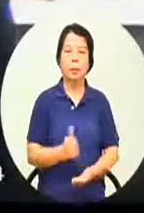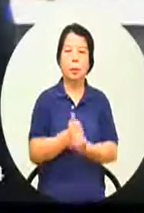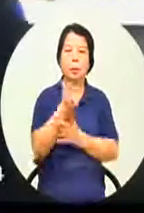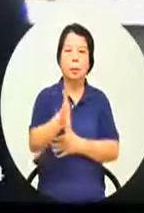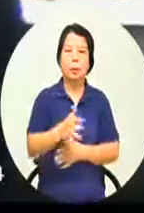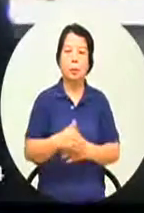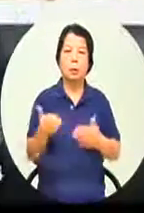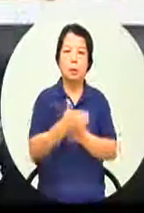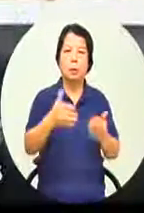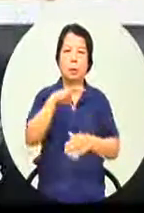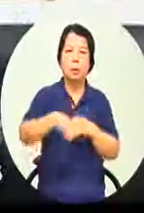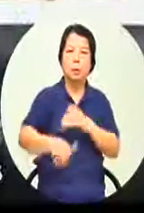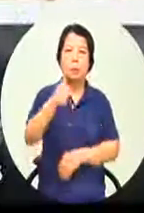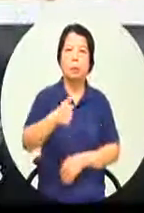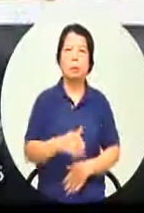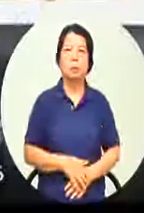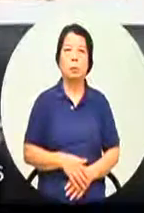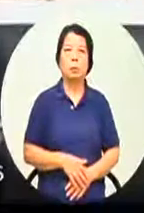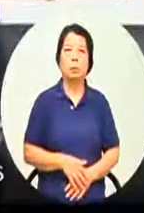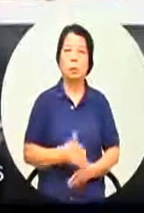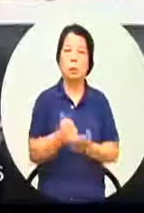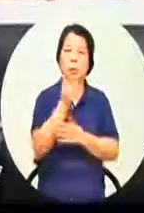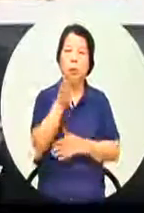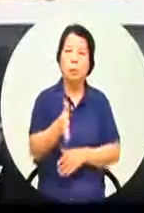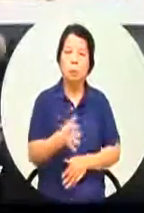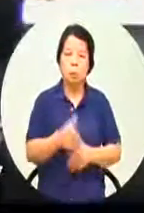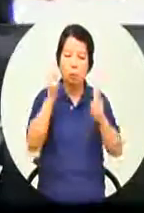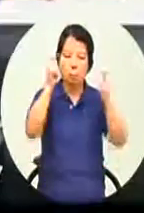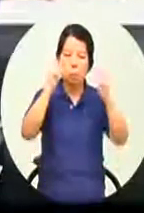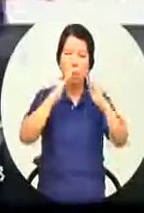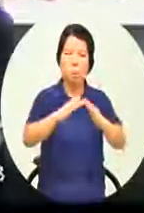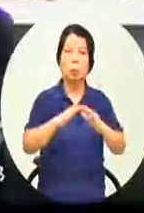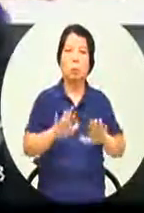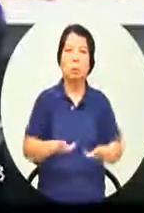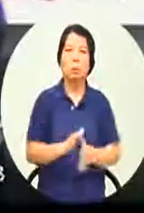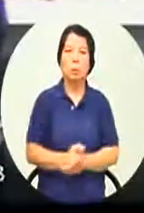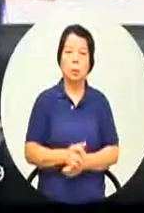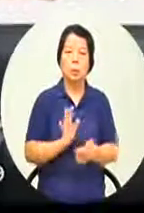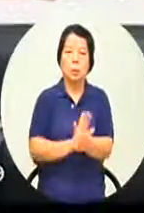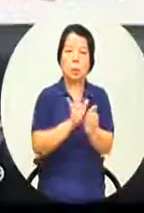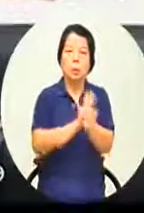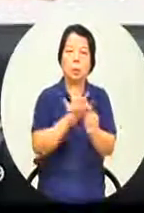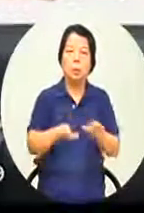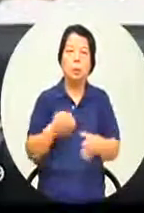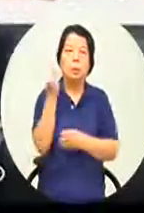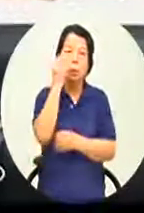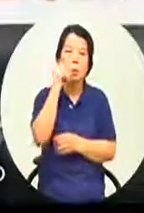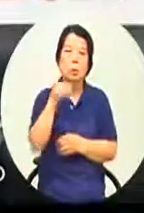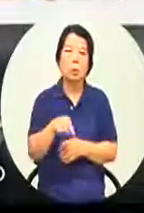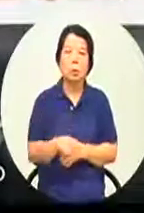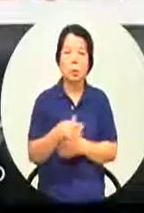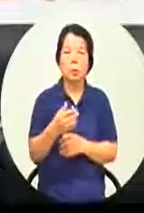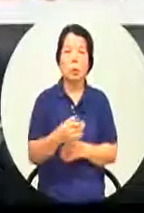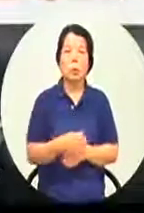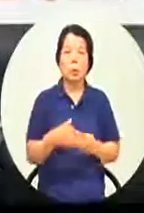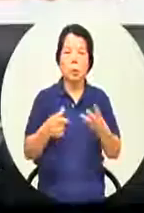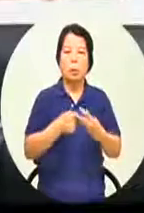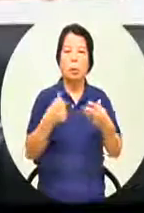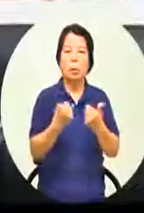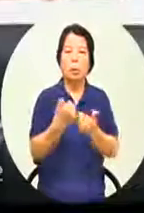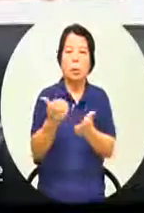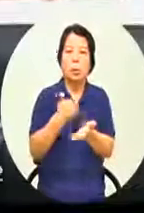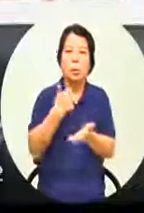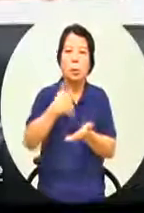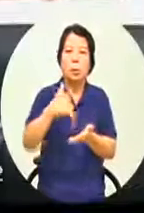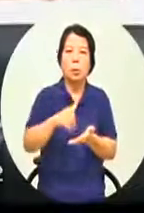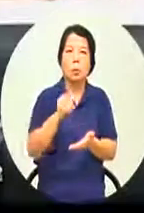个交通局长。局长，请教你，高雄市目前为了推展这个观光，你们在上次的预算里面有编